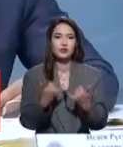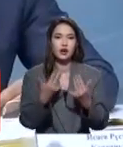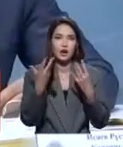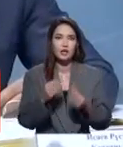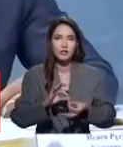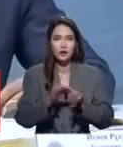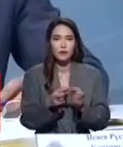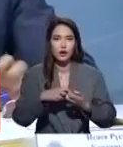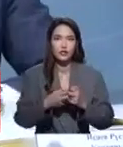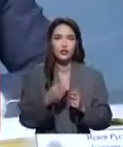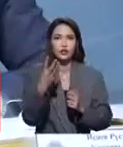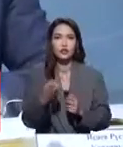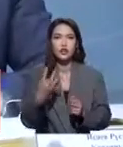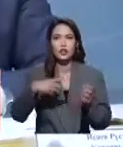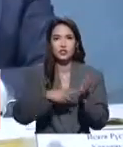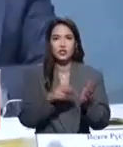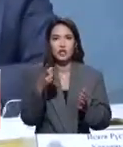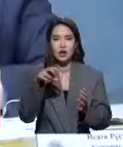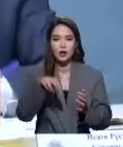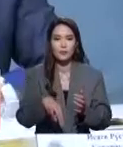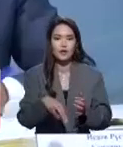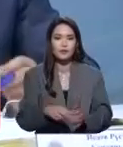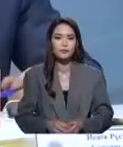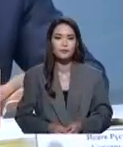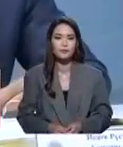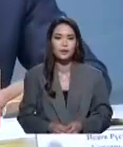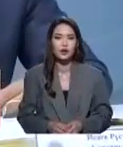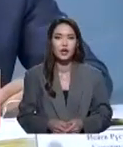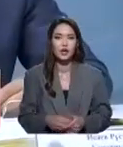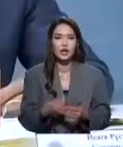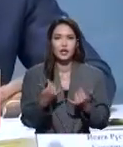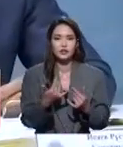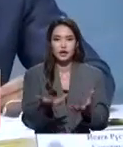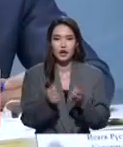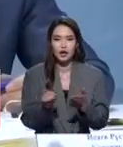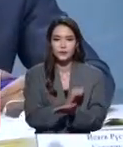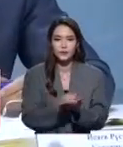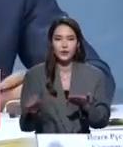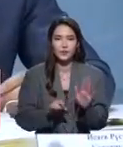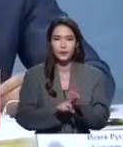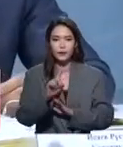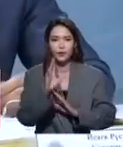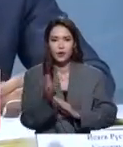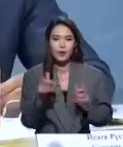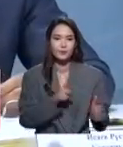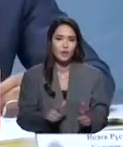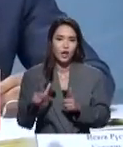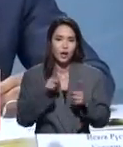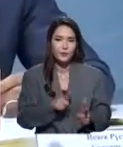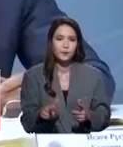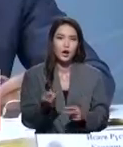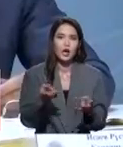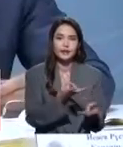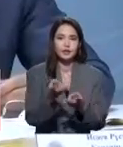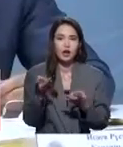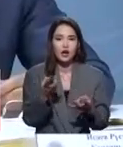Республикасының 345 бабының іс қозғалды. 4-ші бөлімімен, яғни бұл екі және одан